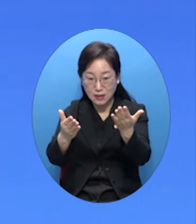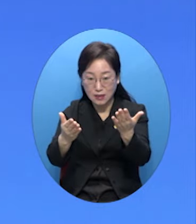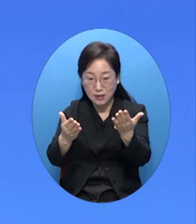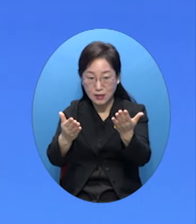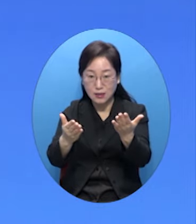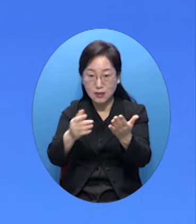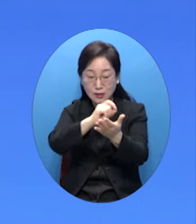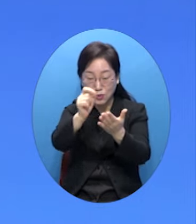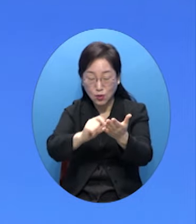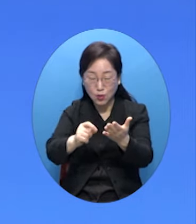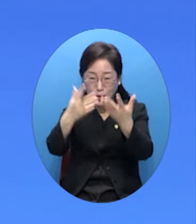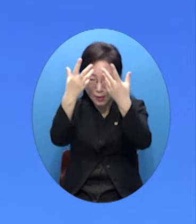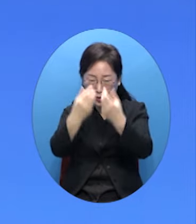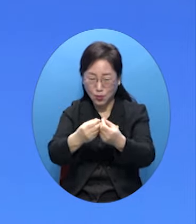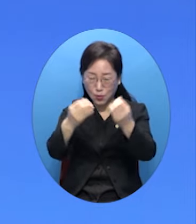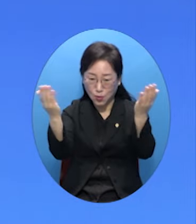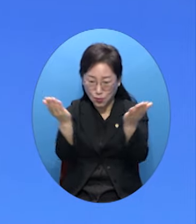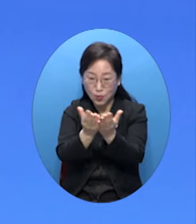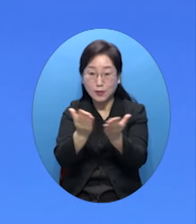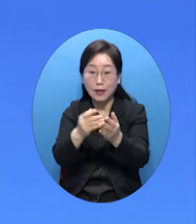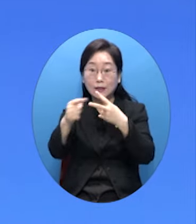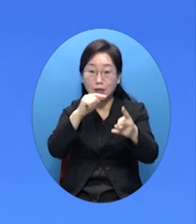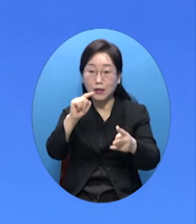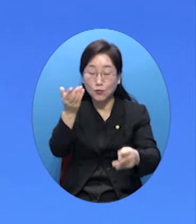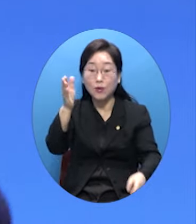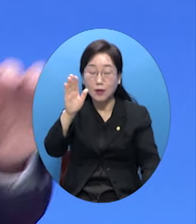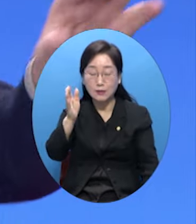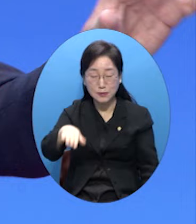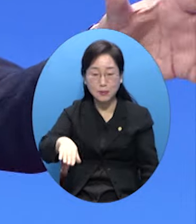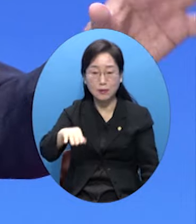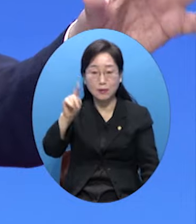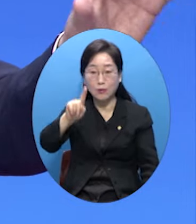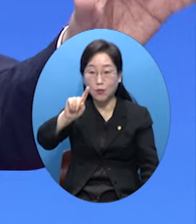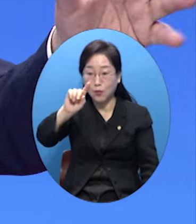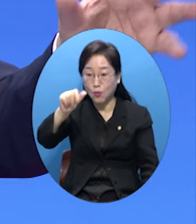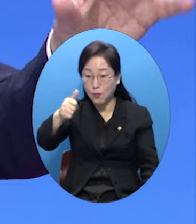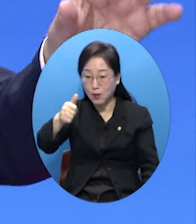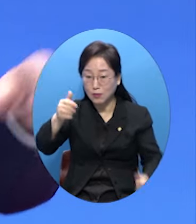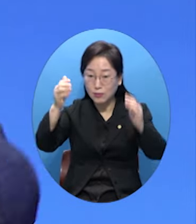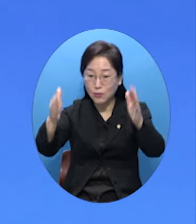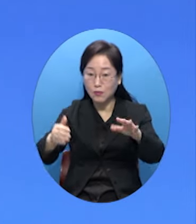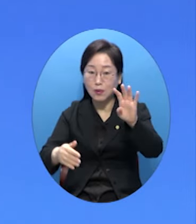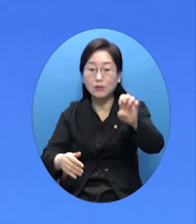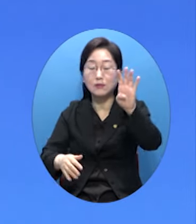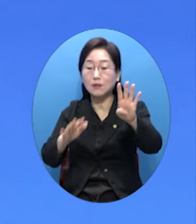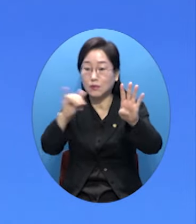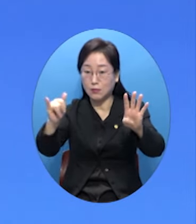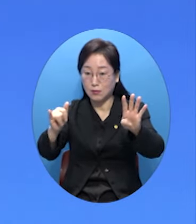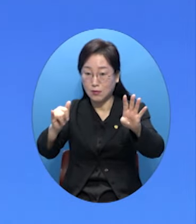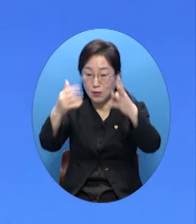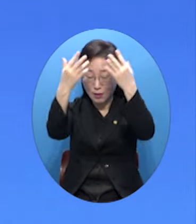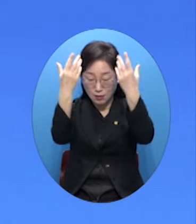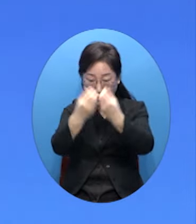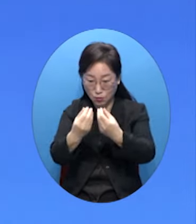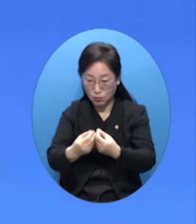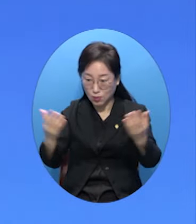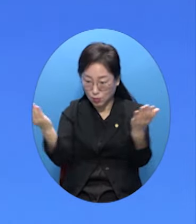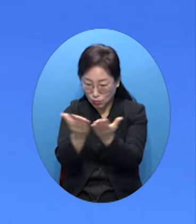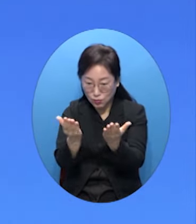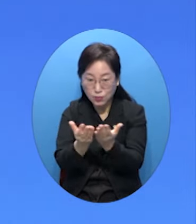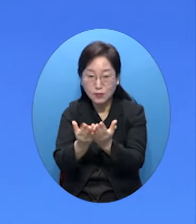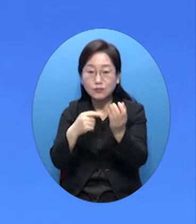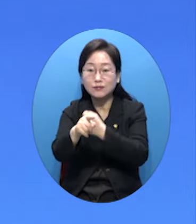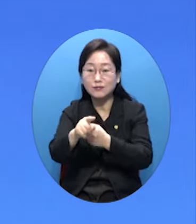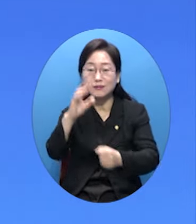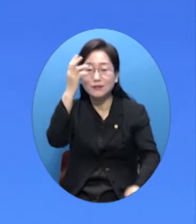같은 거는 이해가 되는데 1500년 동안 만 명이 다 썼는데 내용이 딱 똑같다. 그래서